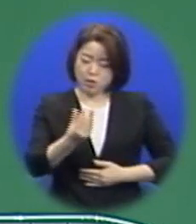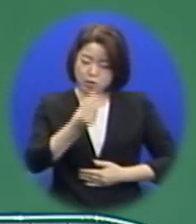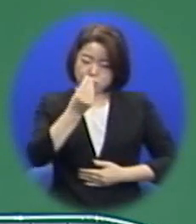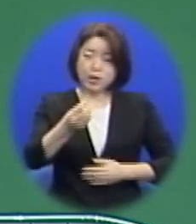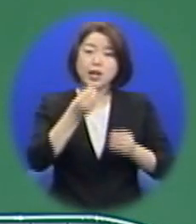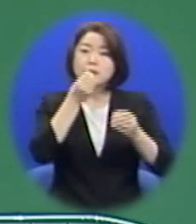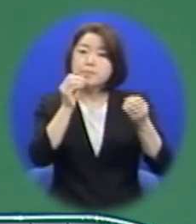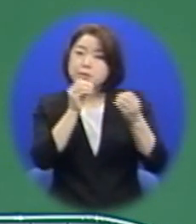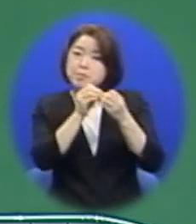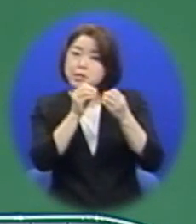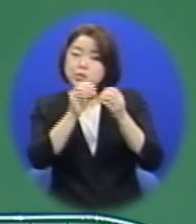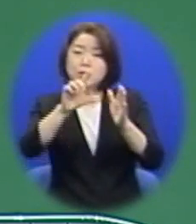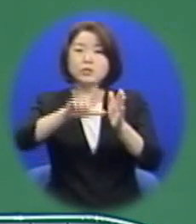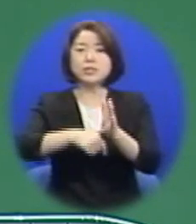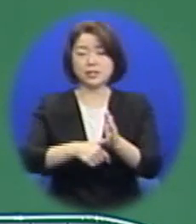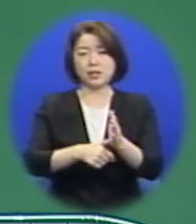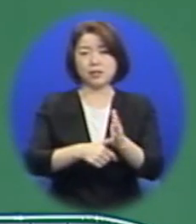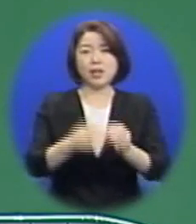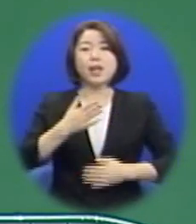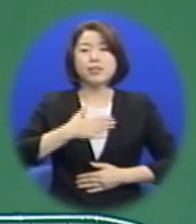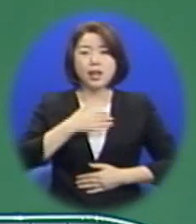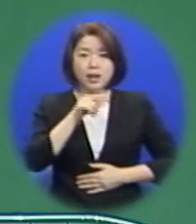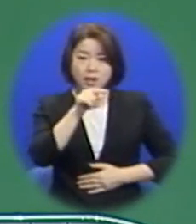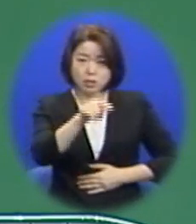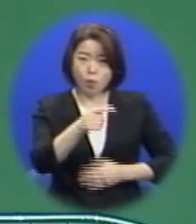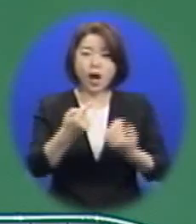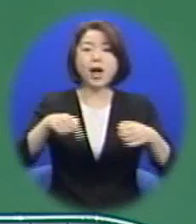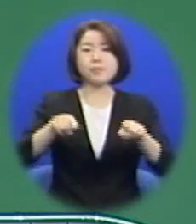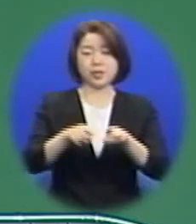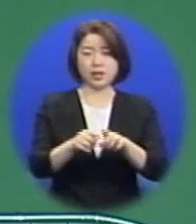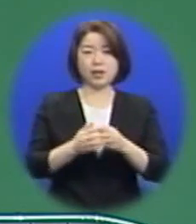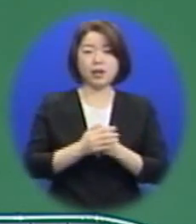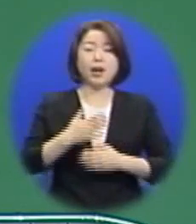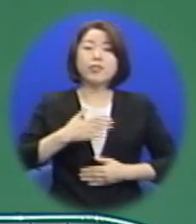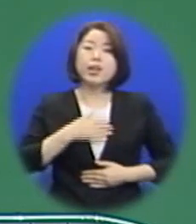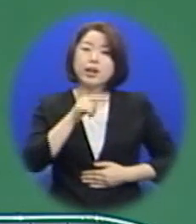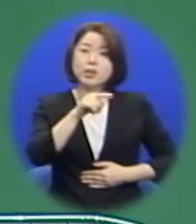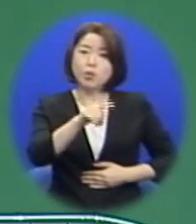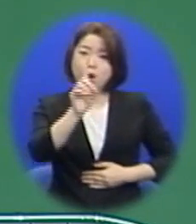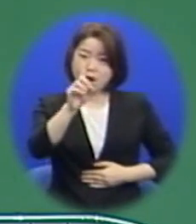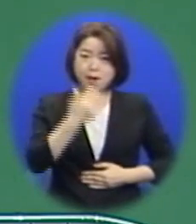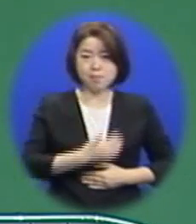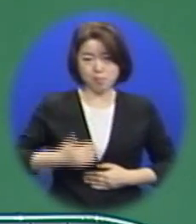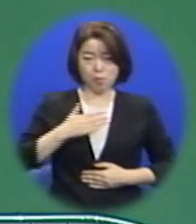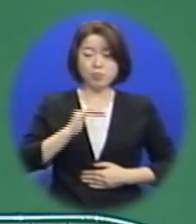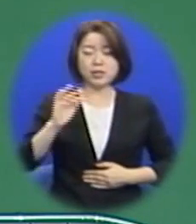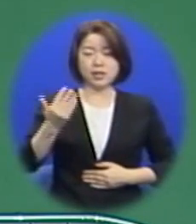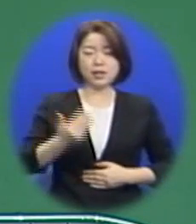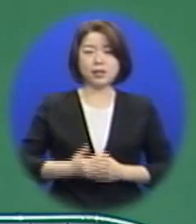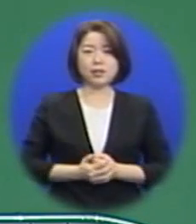시간입니다. 내가 너와 함께한다. 내가 너와 한 몸이야.